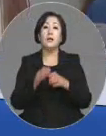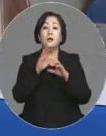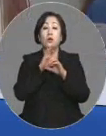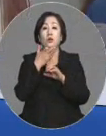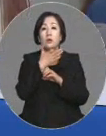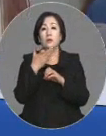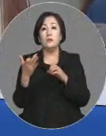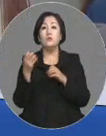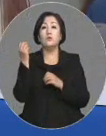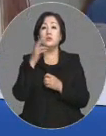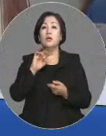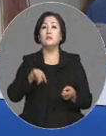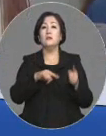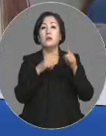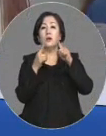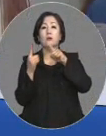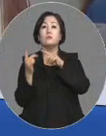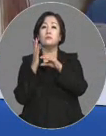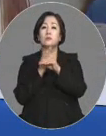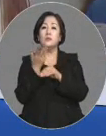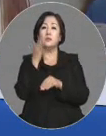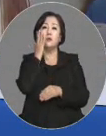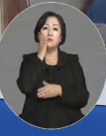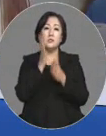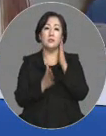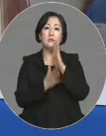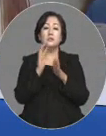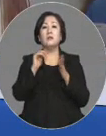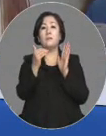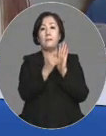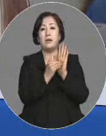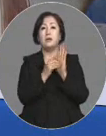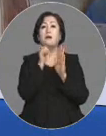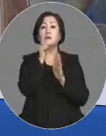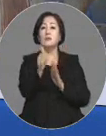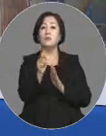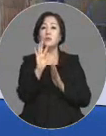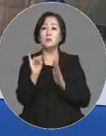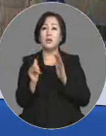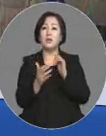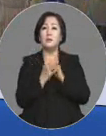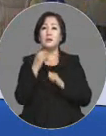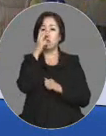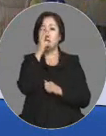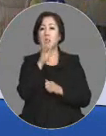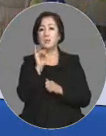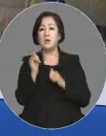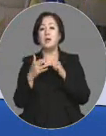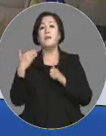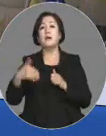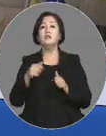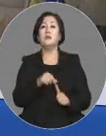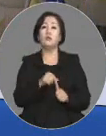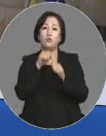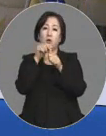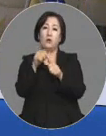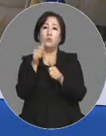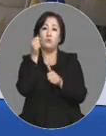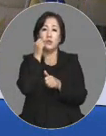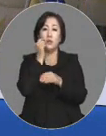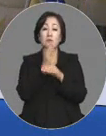코로나19는 재확산하고 있는데 울산시는 방역의 선봉장격인 역학조사관을 구하지 못하고